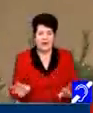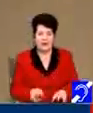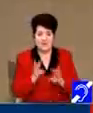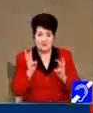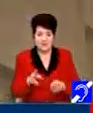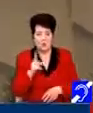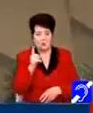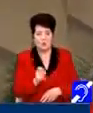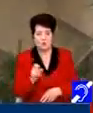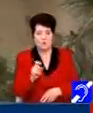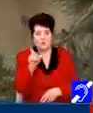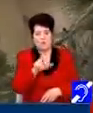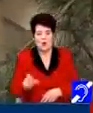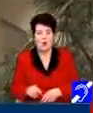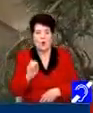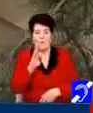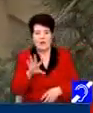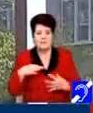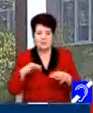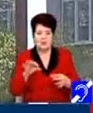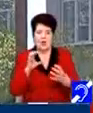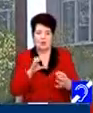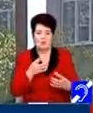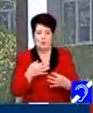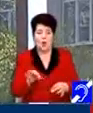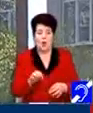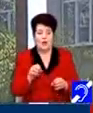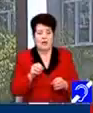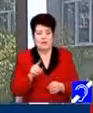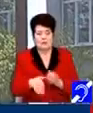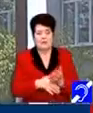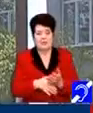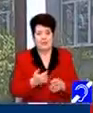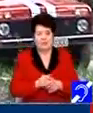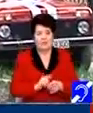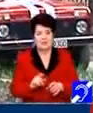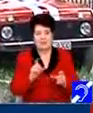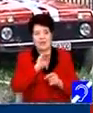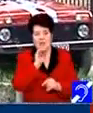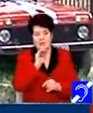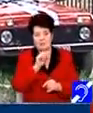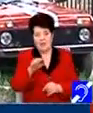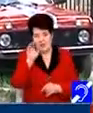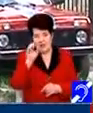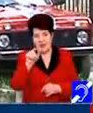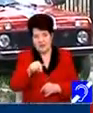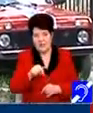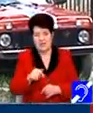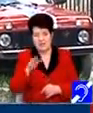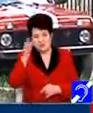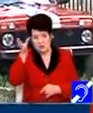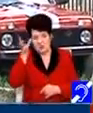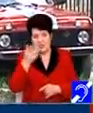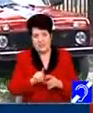peste 100 de pompieri cu 14 autospeciale de intervenție. Potrivit conducerii Institutului Academiei de Știință a Moldovei, prejudiciul